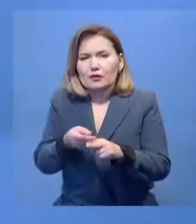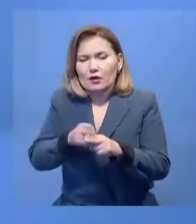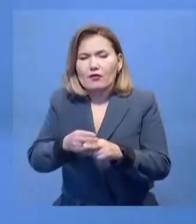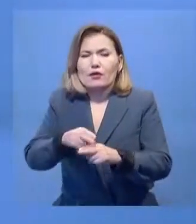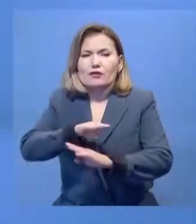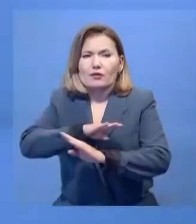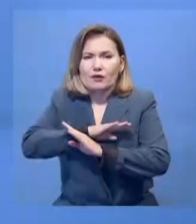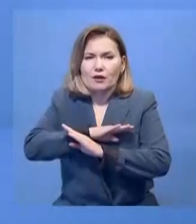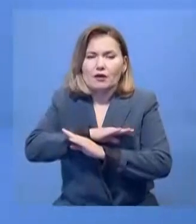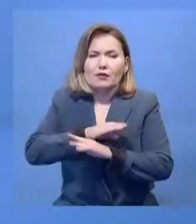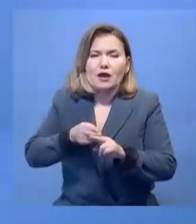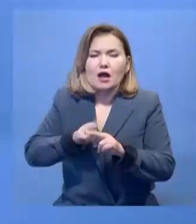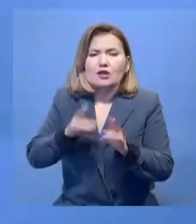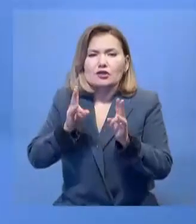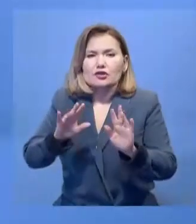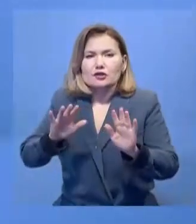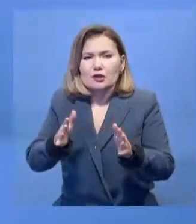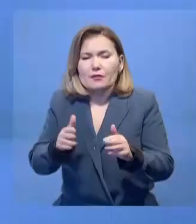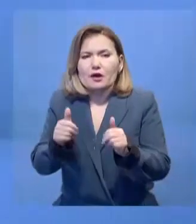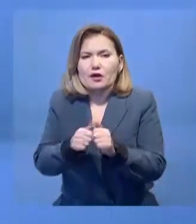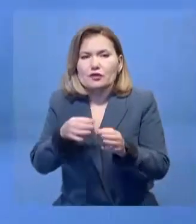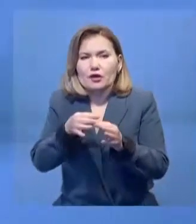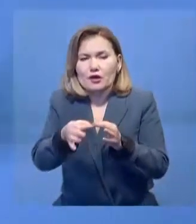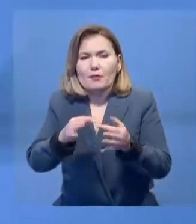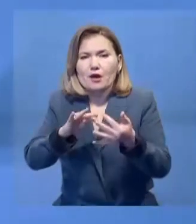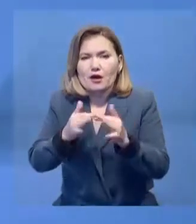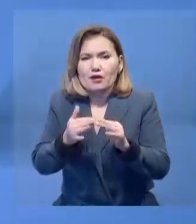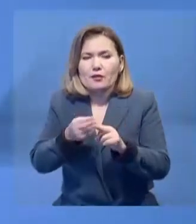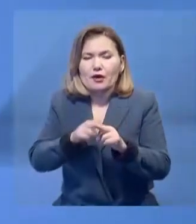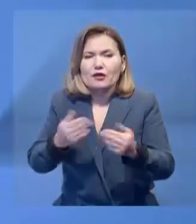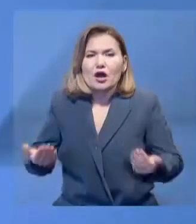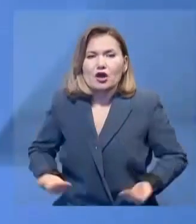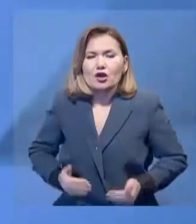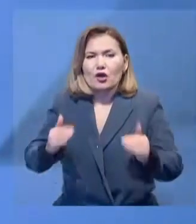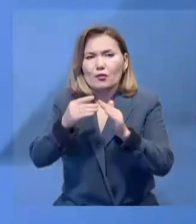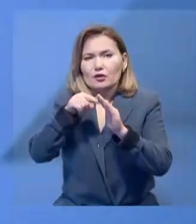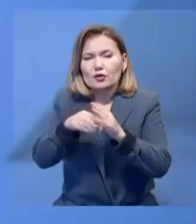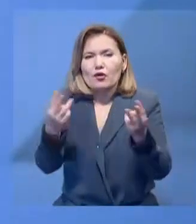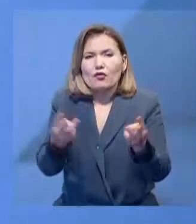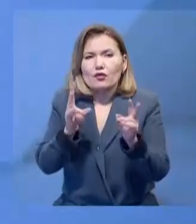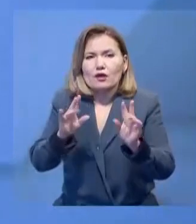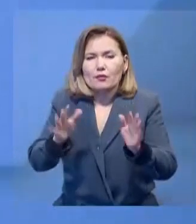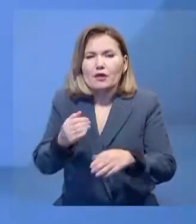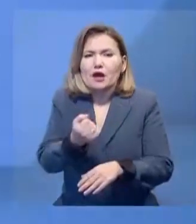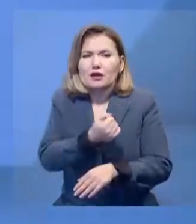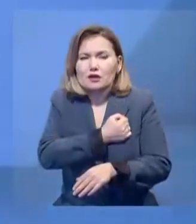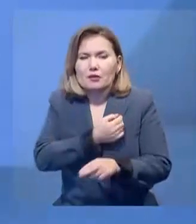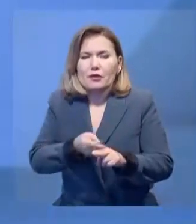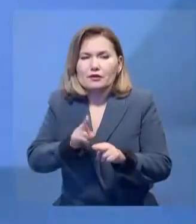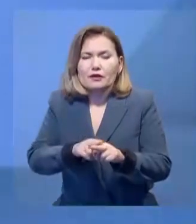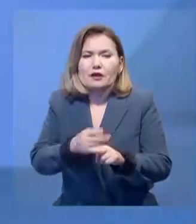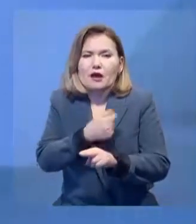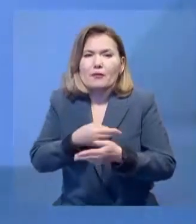бөлімінде қайтыс болды. Оқиға қала іргесіндегі Көгарна ауылындағы жеке тұрғын үйлердің бірінде болған. Өкініштісі сол